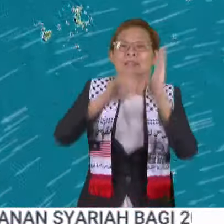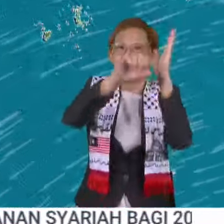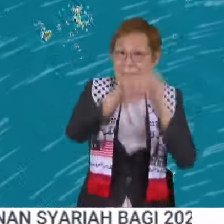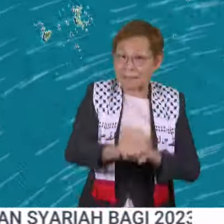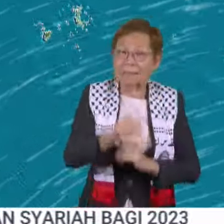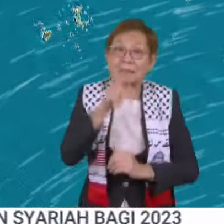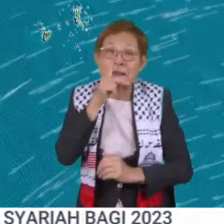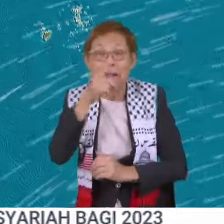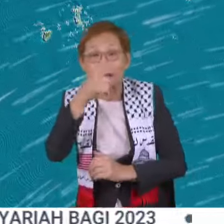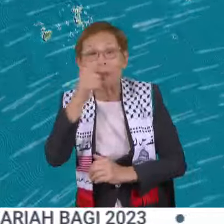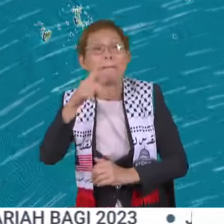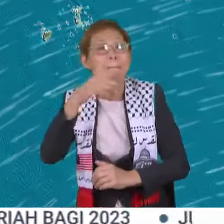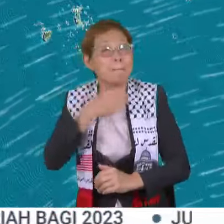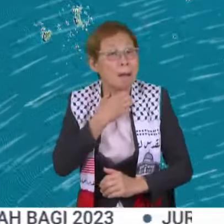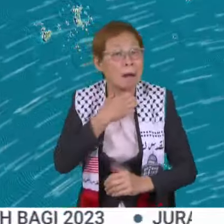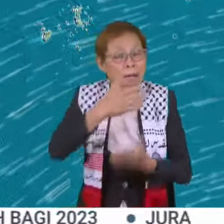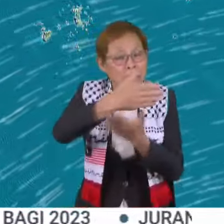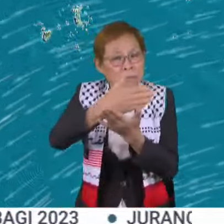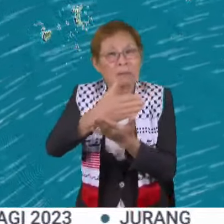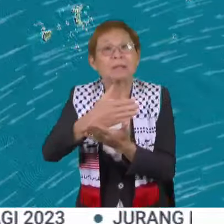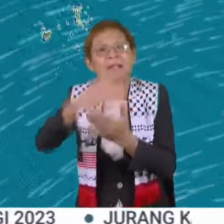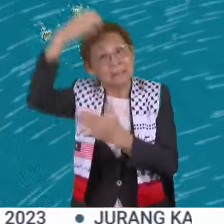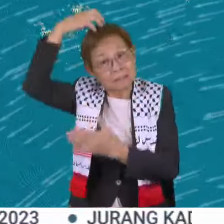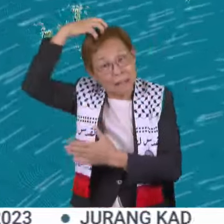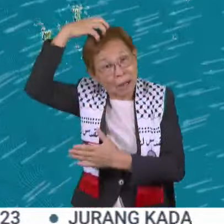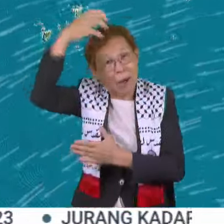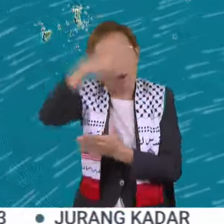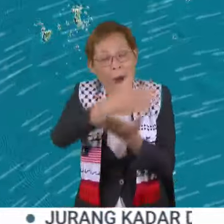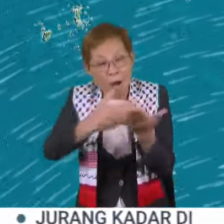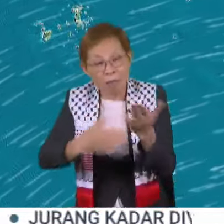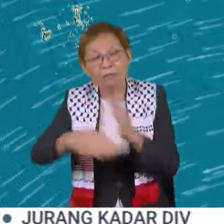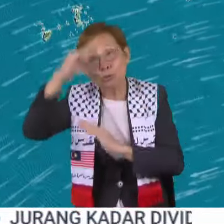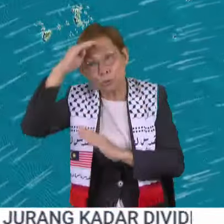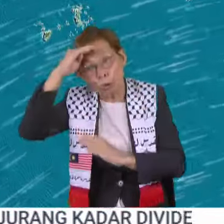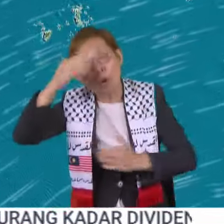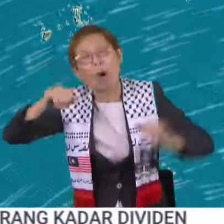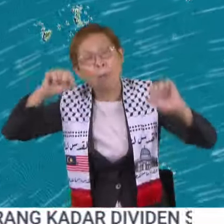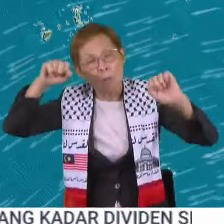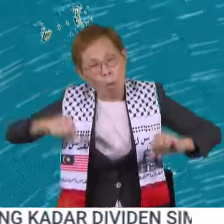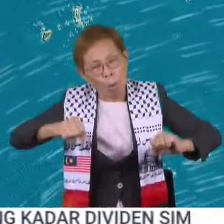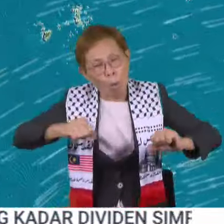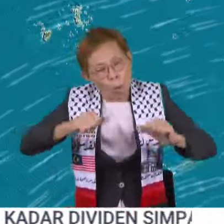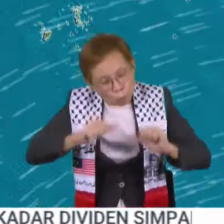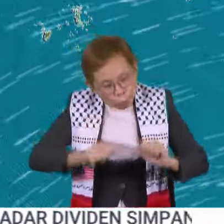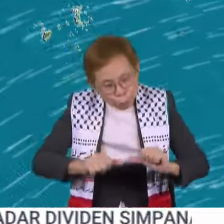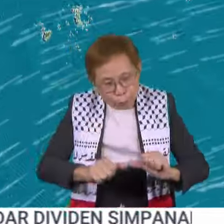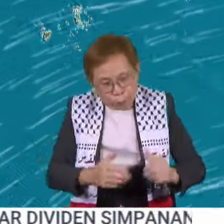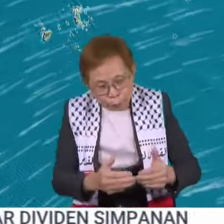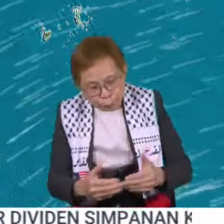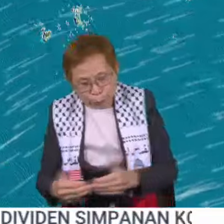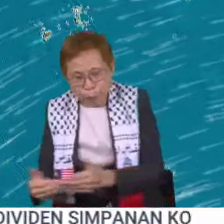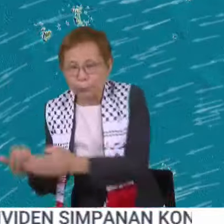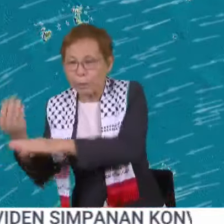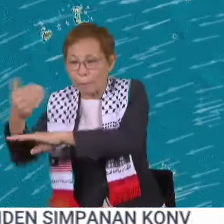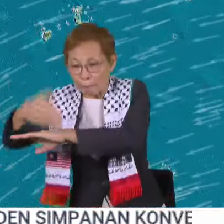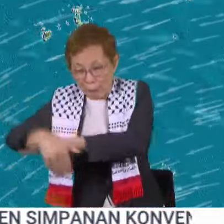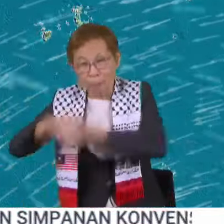Kedah di negeri perak sebahagian kawasan di negeri Selangor dan juga di negeri Johor dijangkakan boleh berlanjutan sehingga ke malam